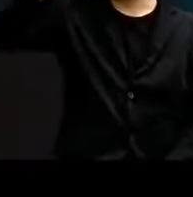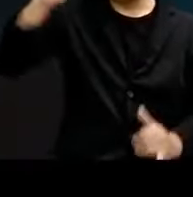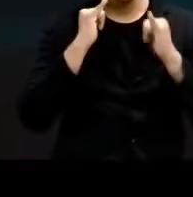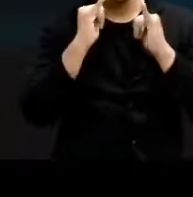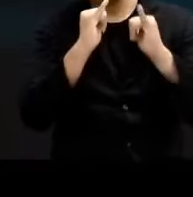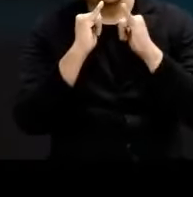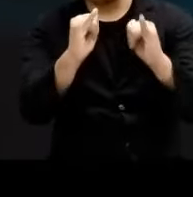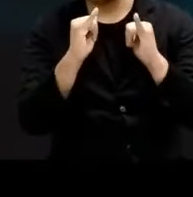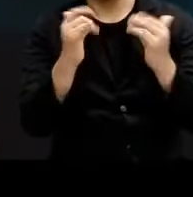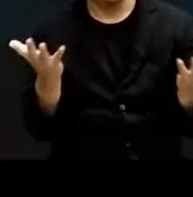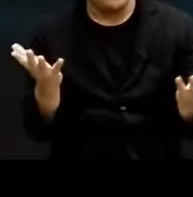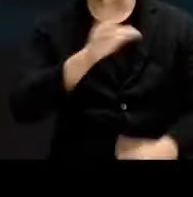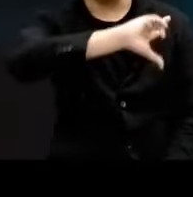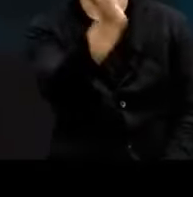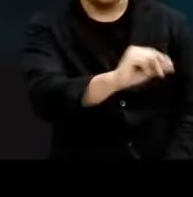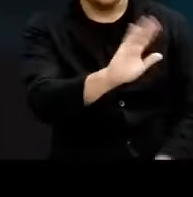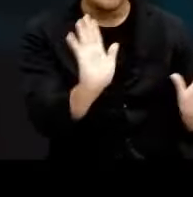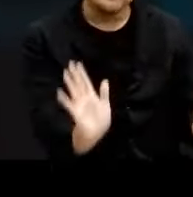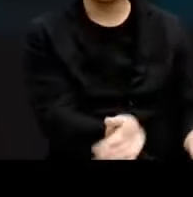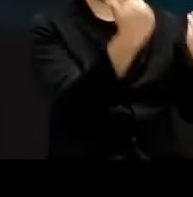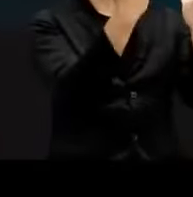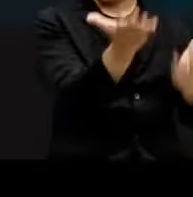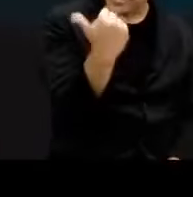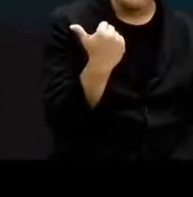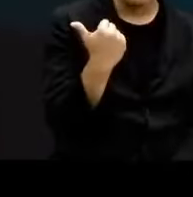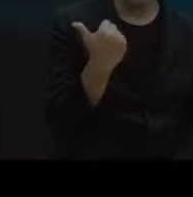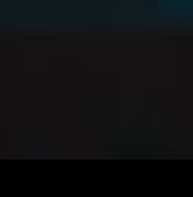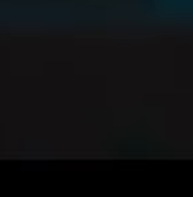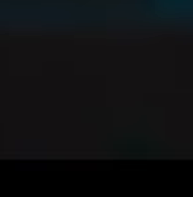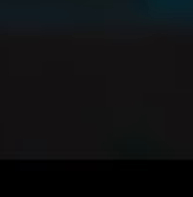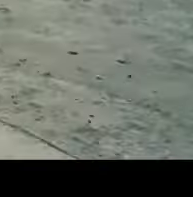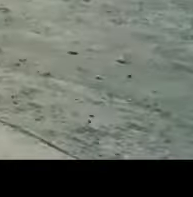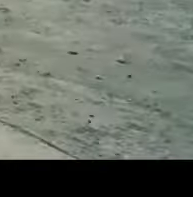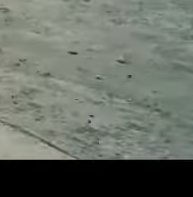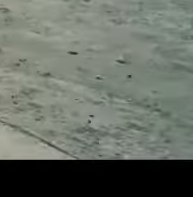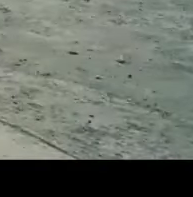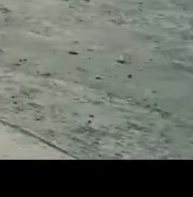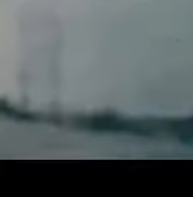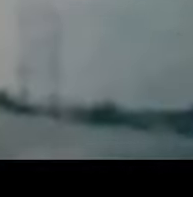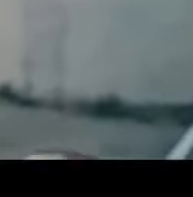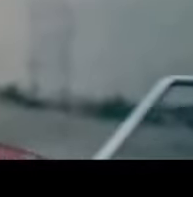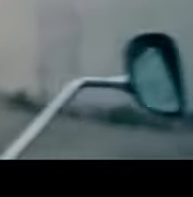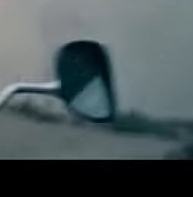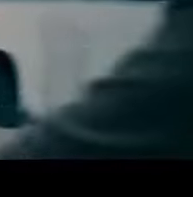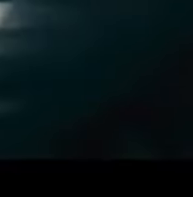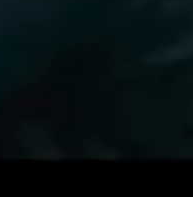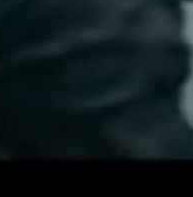Punya cita-cita yang sama? Yuk bangun Jawa Barat!